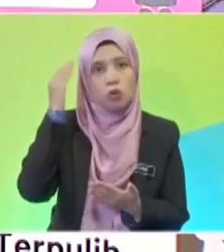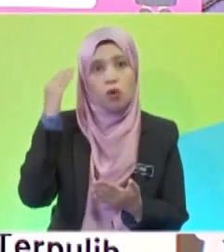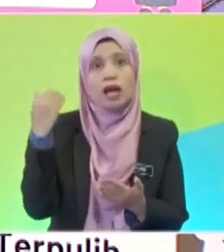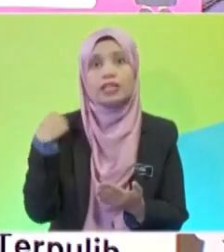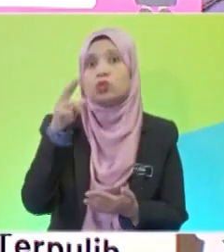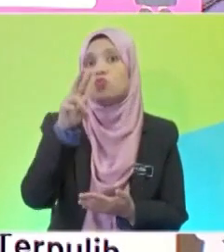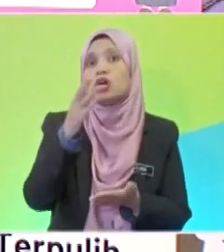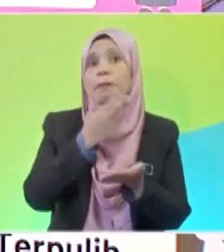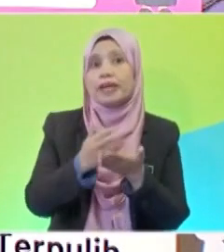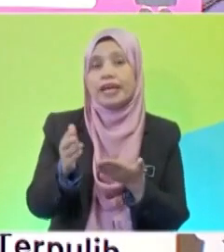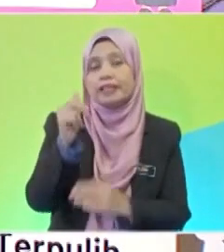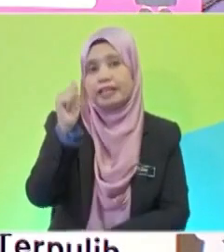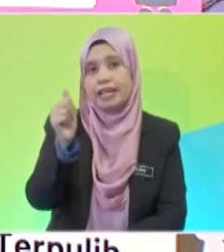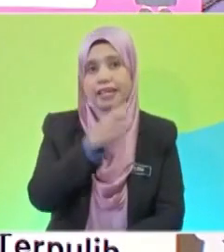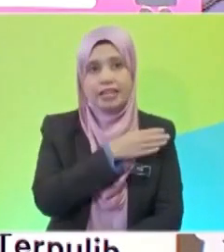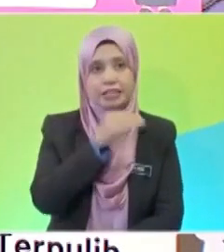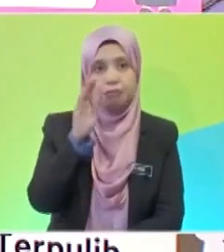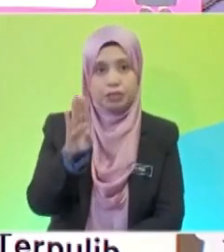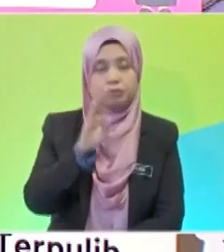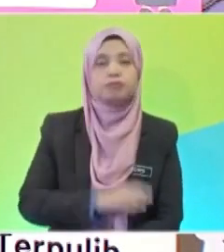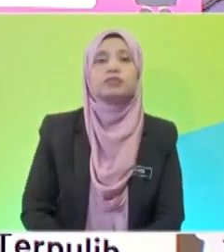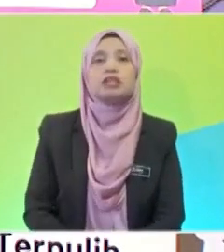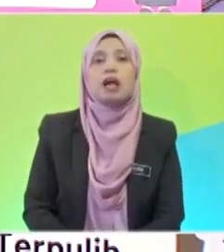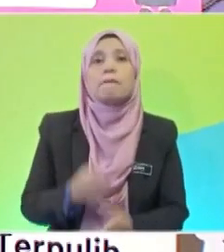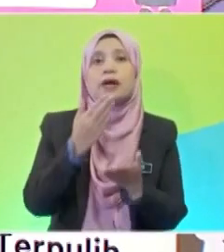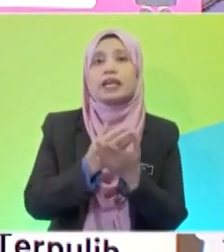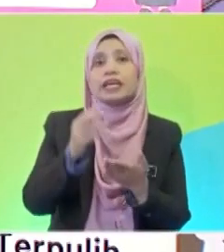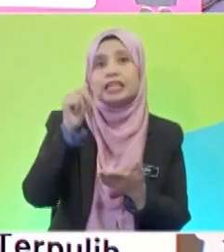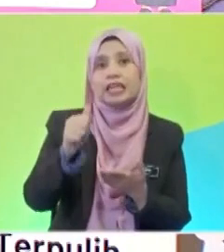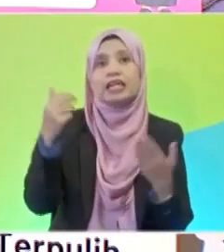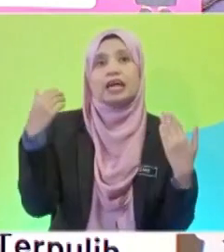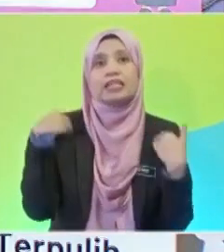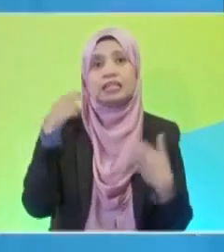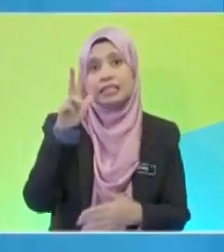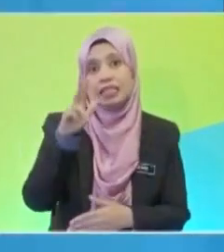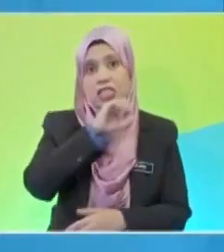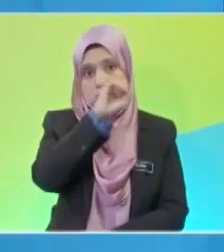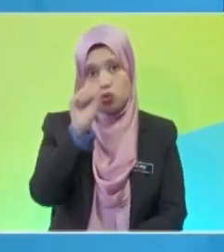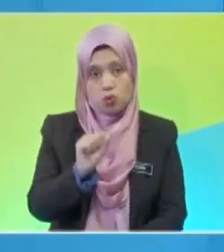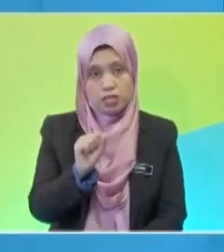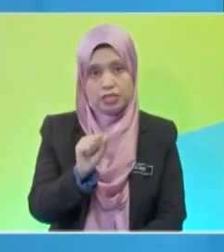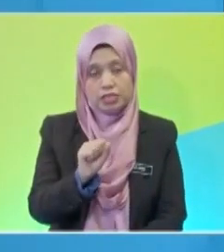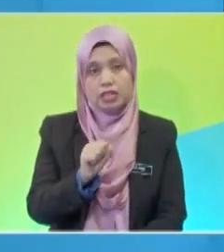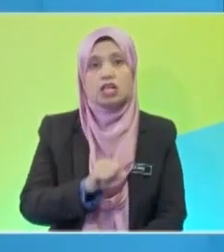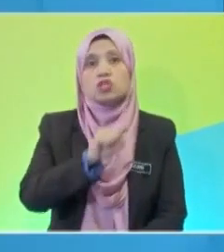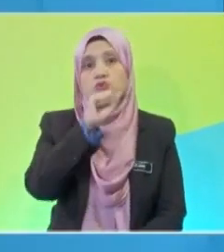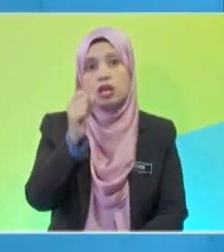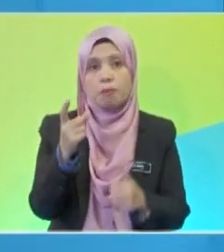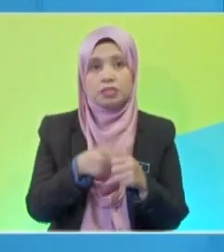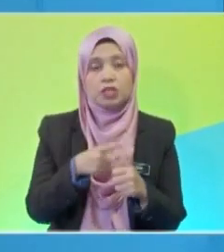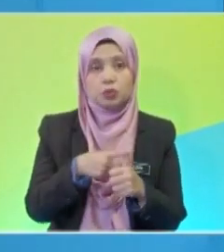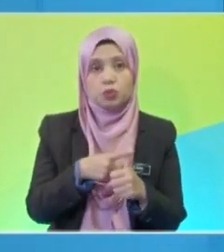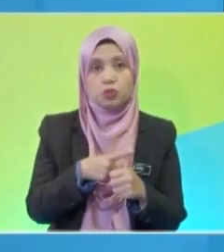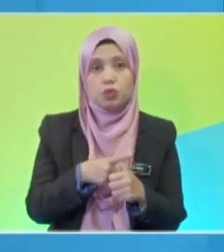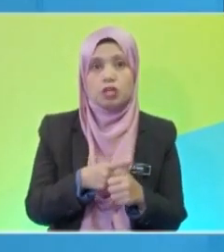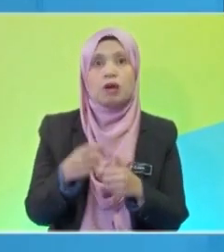bahagian. Bahagian A dan bahagian A, bahagian B. Bahagian A ada 3 soalan murid-murid. Di mana soalan pertama membawa